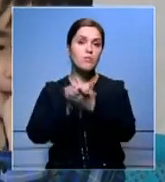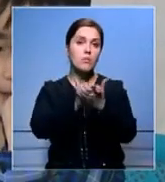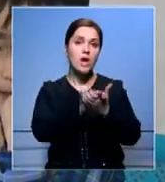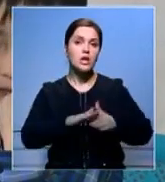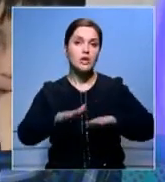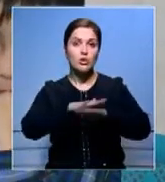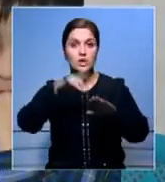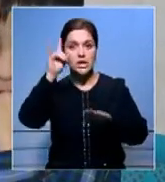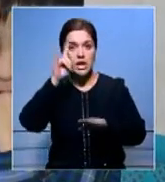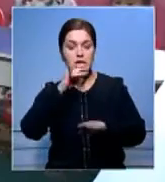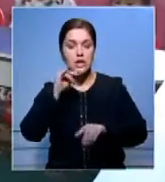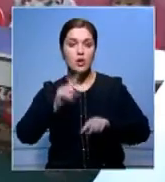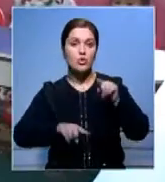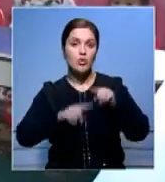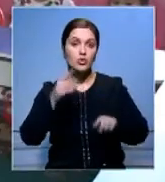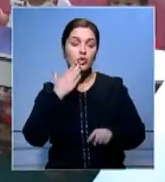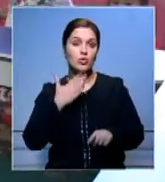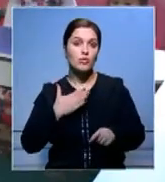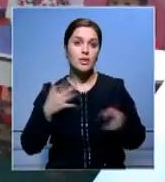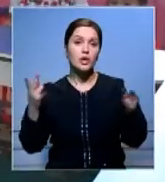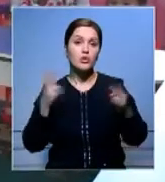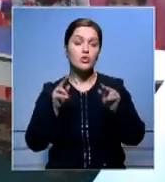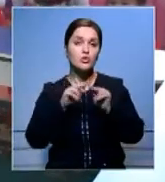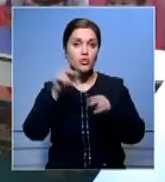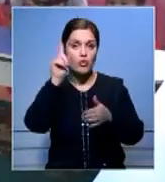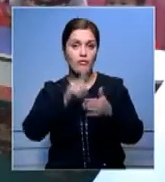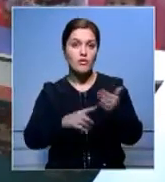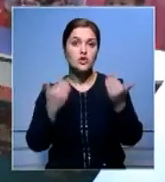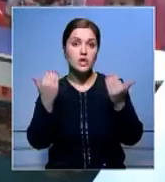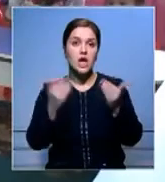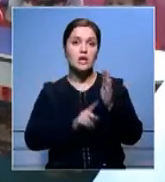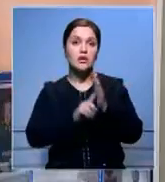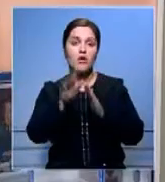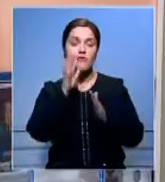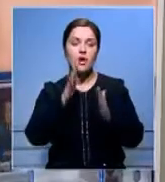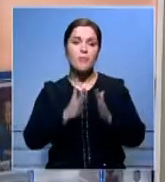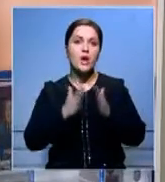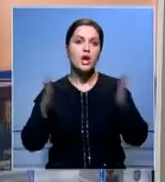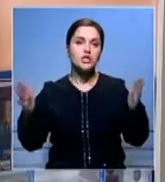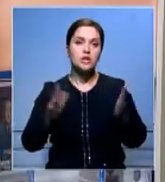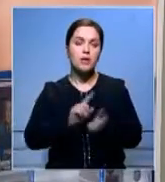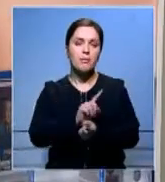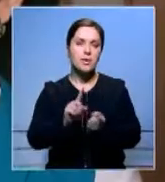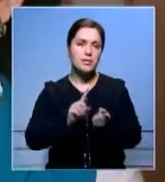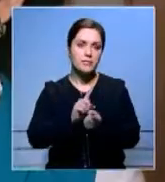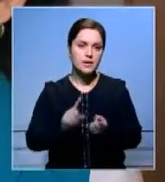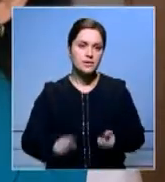народа, Казахстана и патриотизме. Учитель уверена, сейчас наступает эпоха больших перемен.